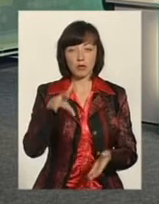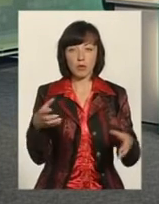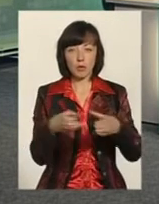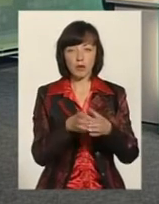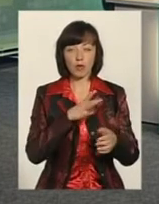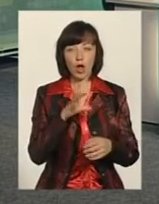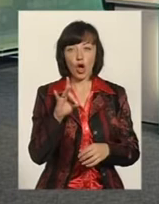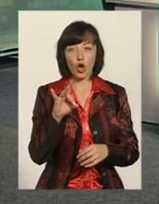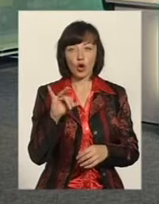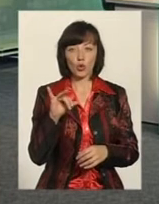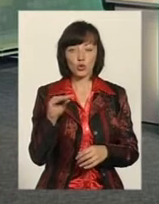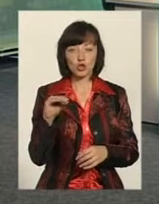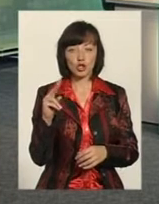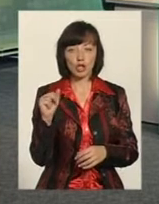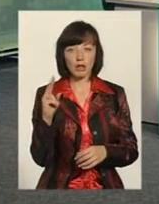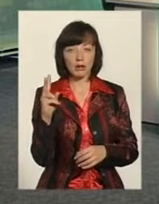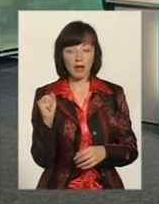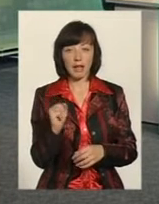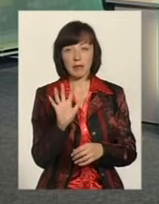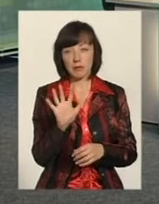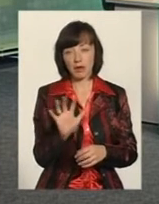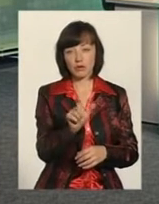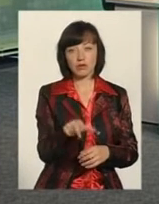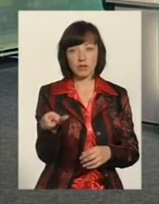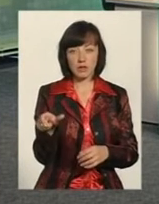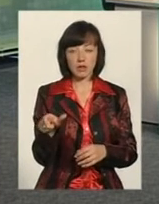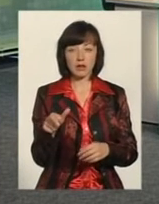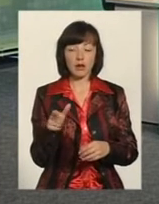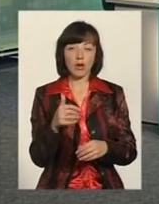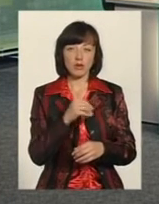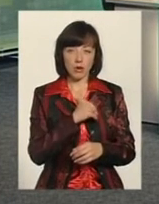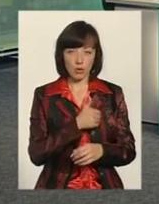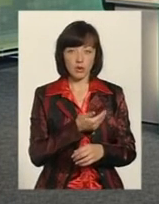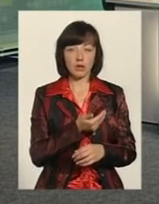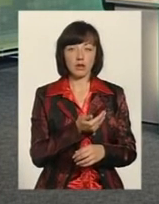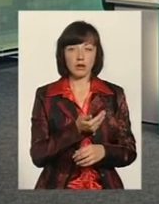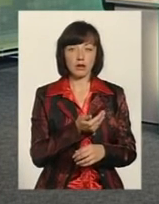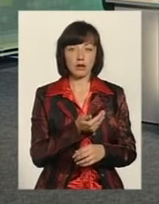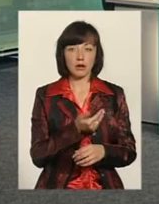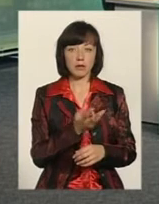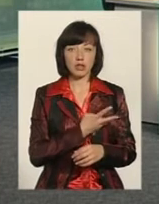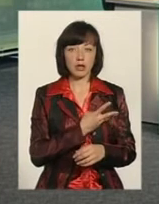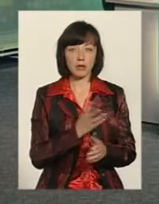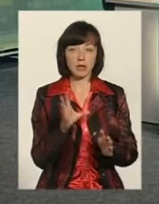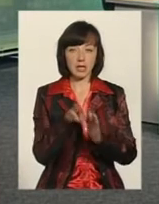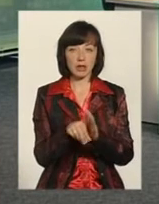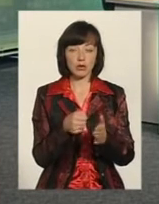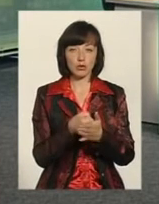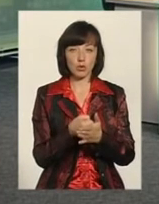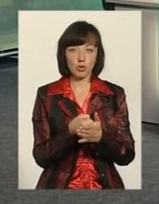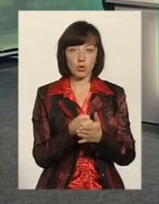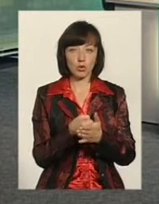була Ружичанка, і всього-навсього 5 чоловік з опитаних виявили своє бажання приєднатися до